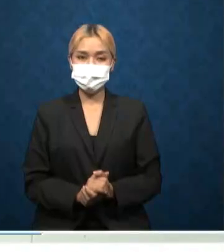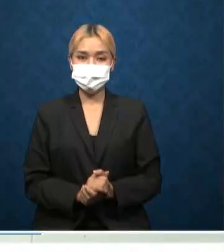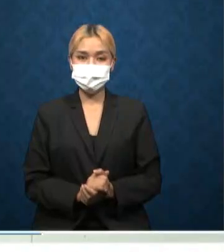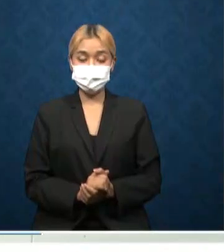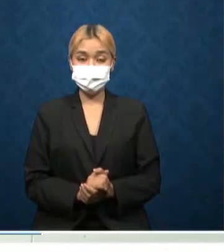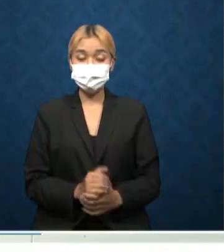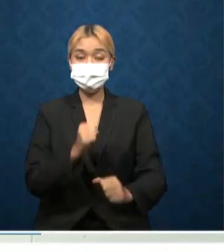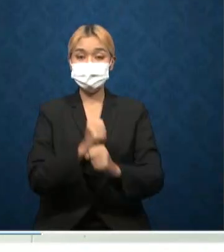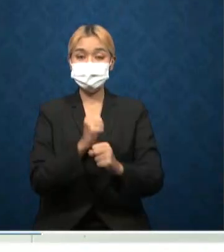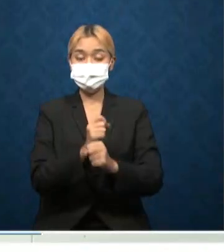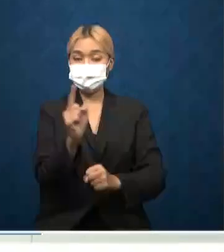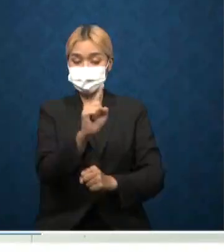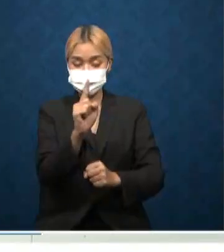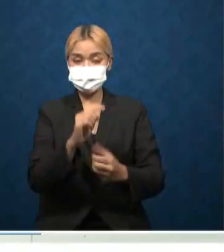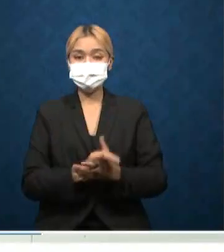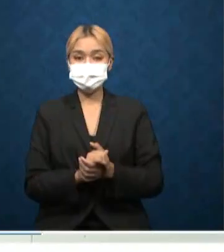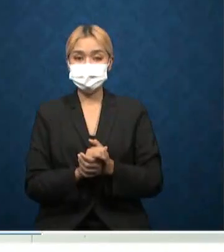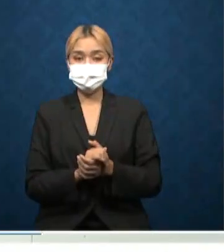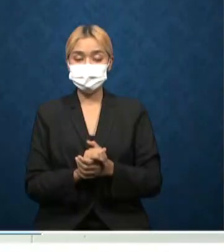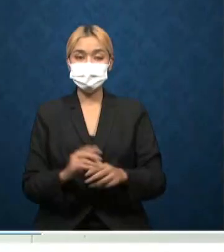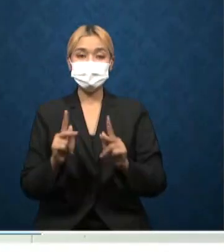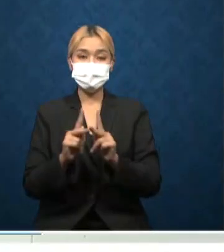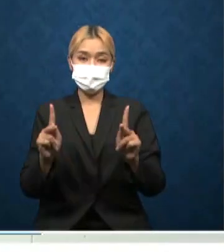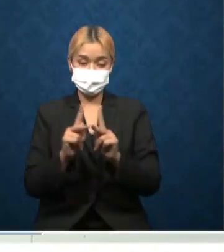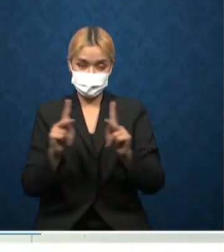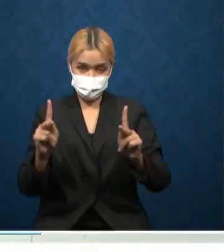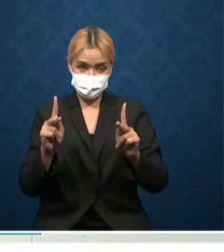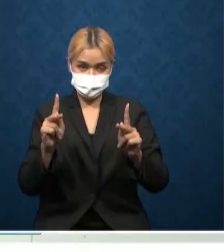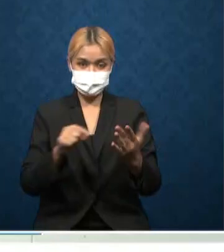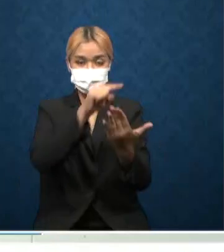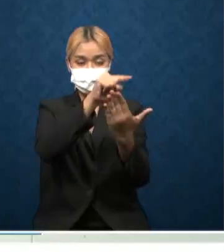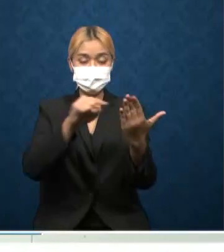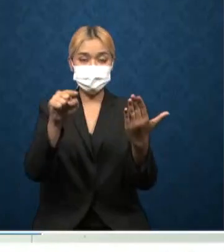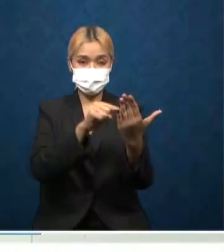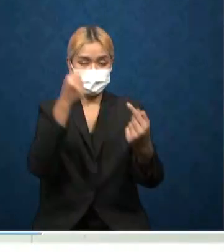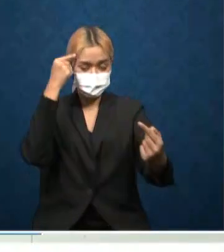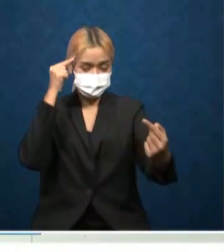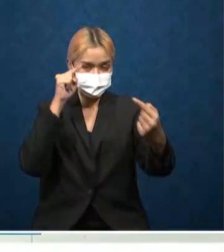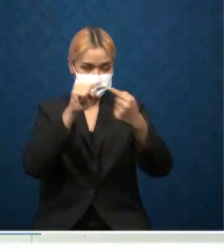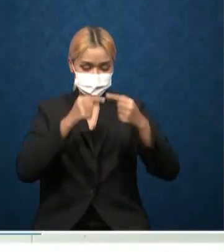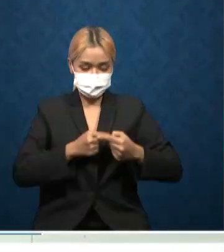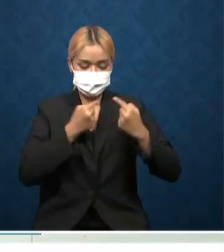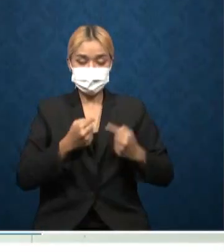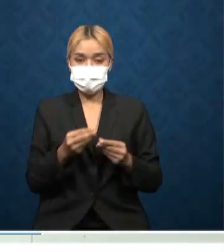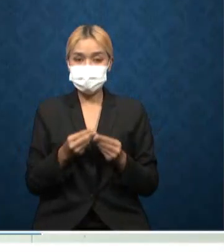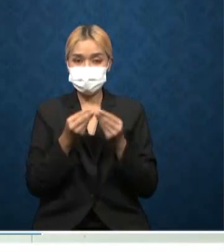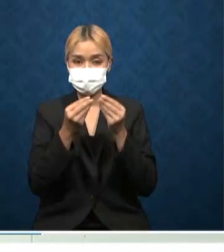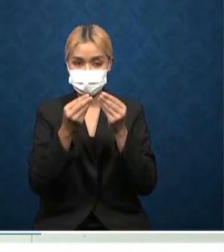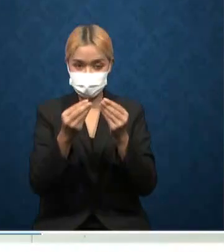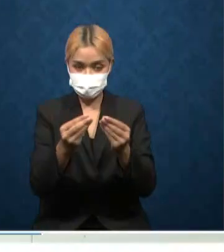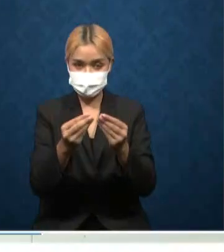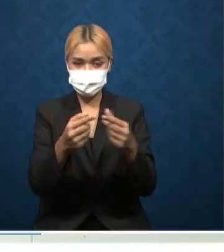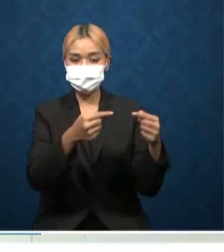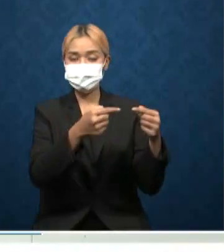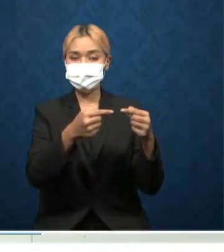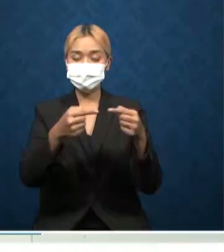เป็นภารกิจที่คณะกรรมการการเลือกตั้งได้มีความมุ่งมั่นทุ่มเทอย่างจริงจังและต่อ